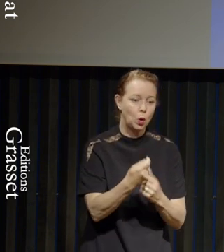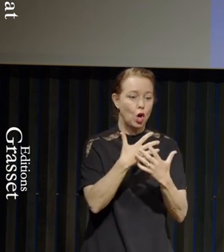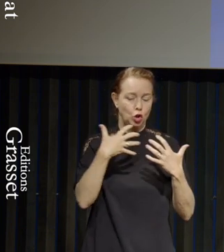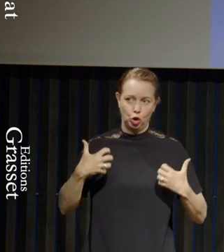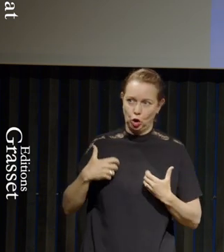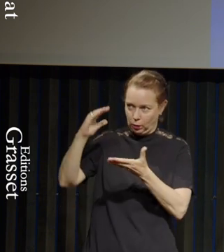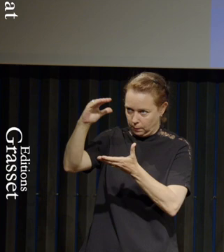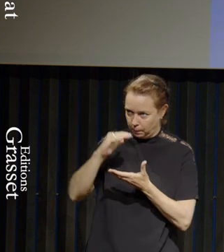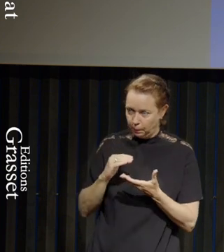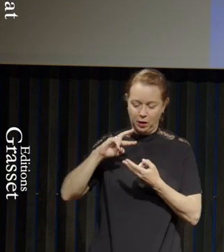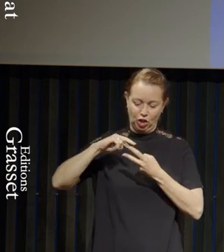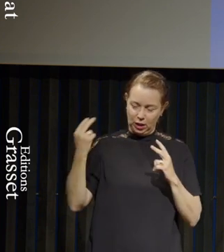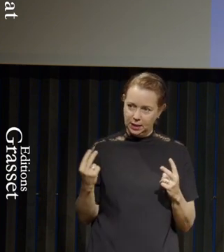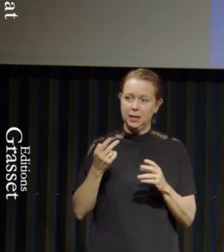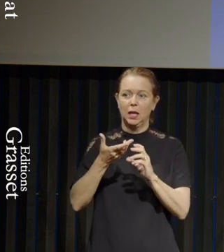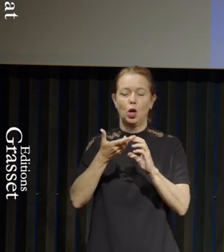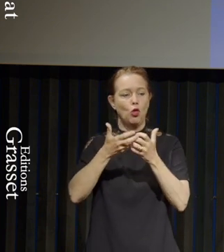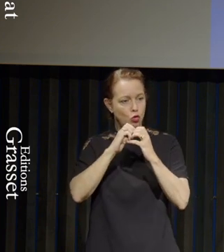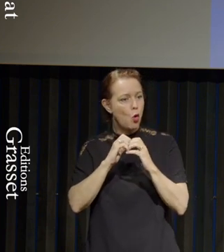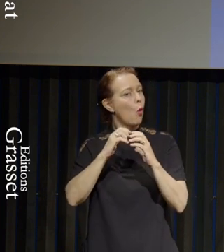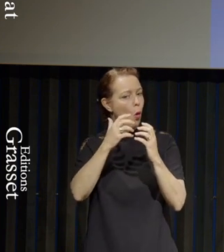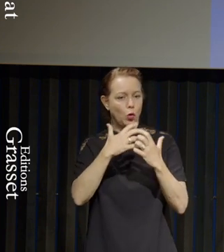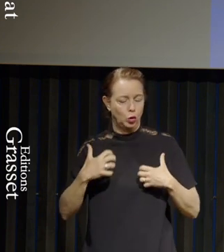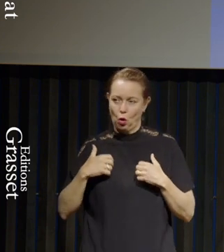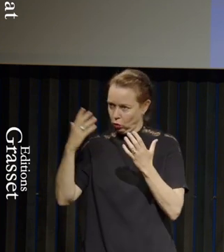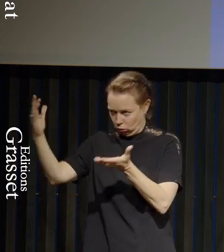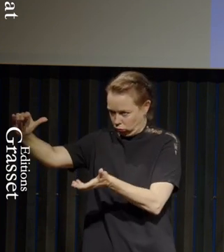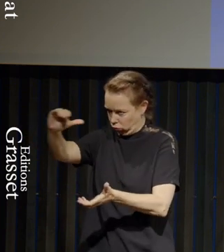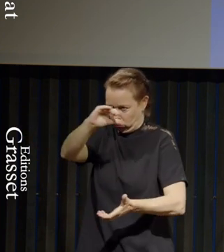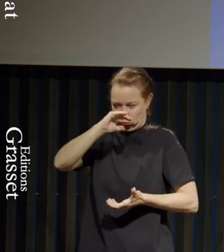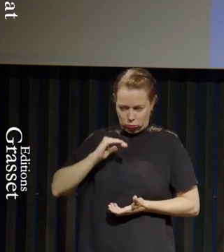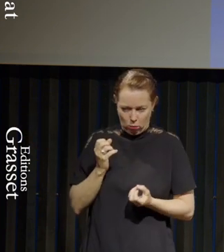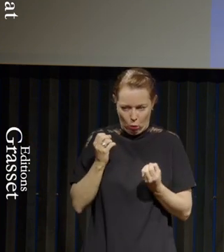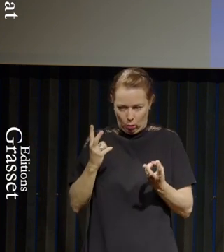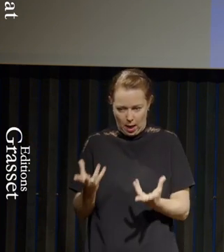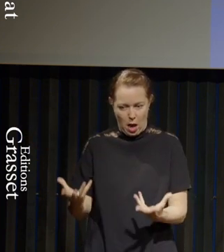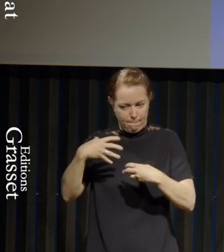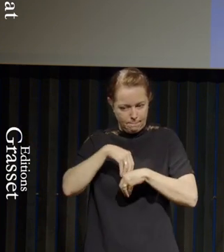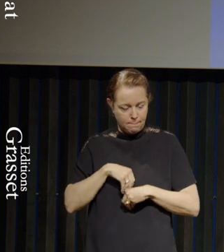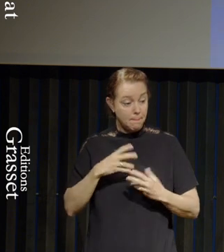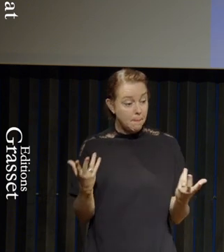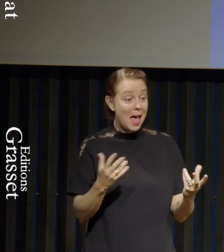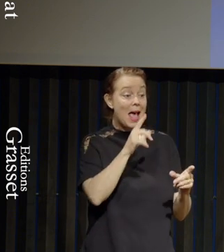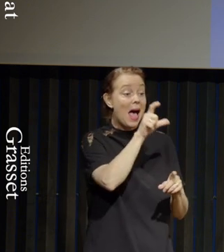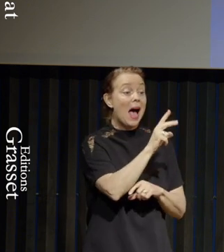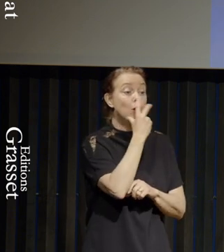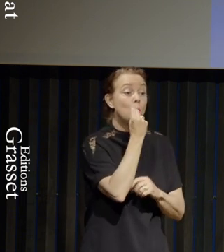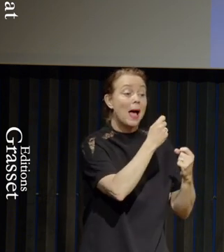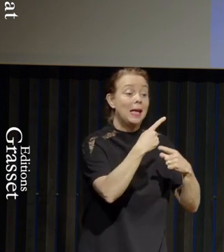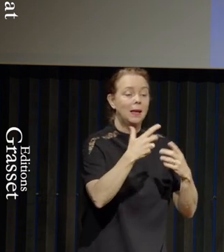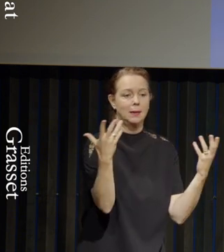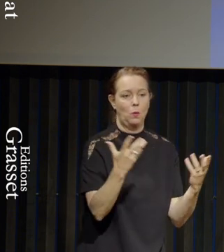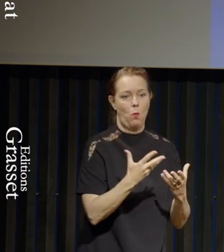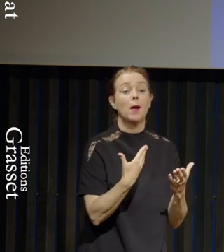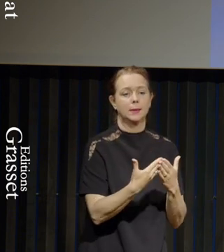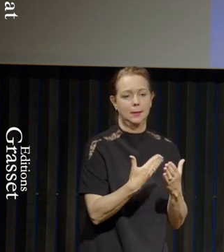la génétique, des neurosciences, avant de se poser la grande question, celle de ce qui fait de nous des êtres humains. Alors,